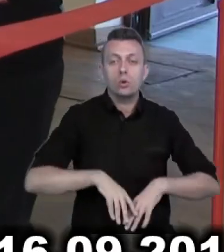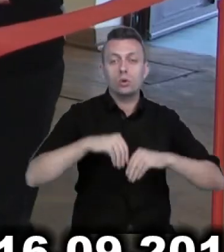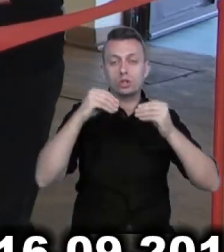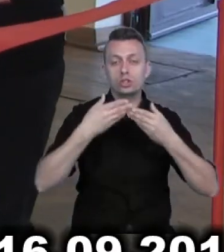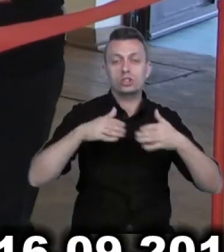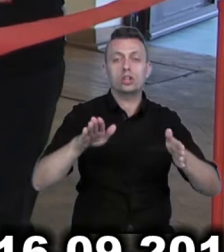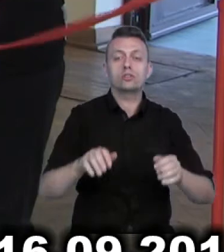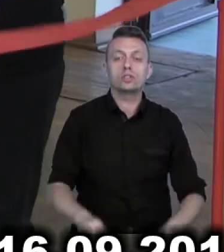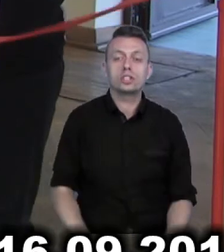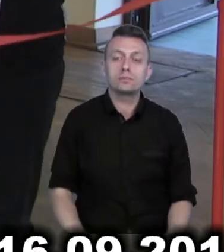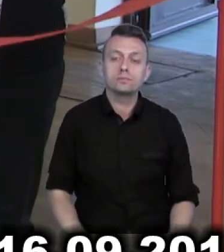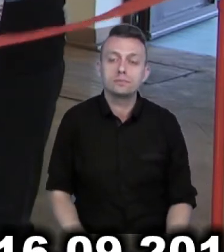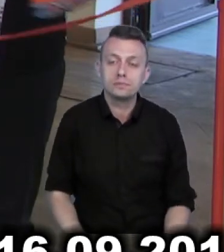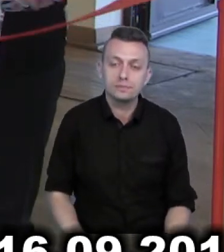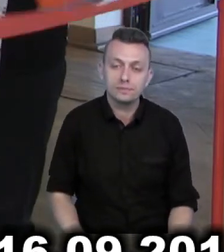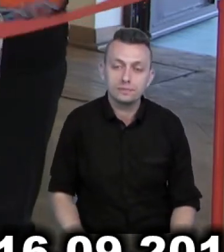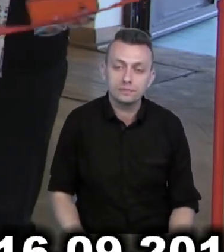gospodarz gminy Krzysztof Kołach.